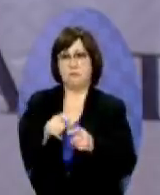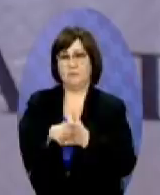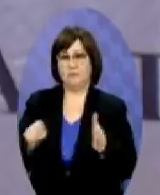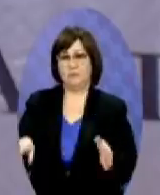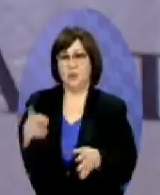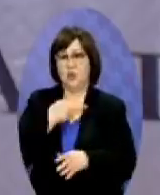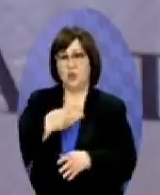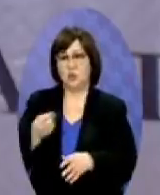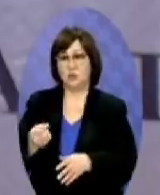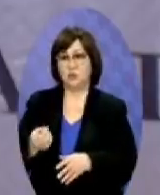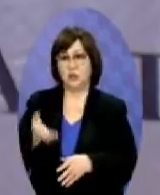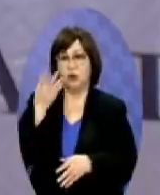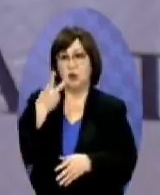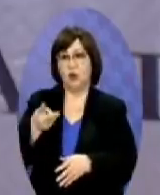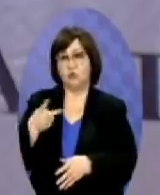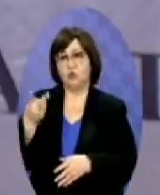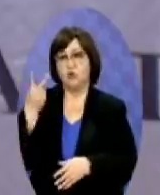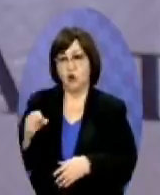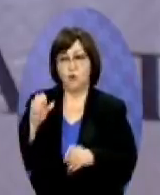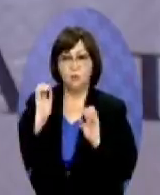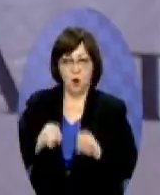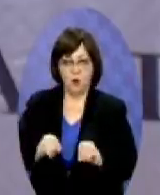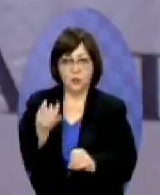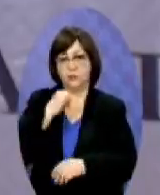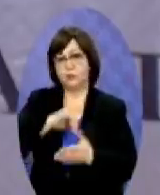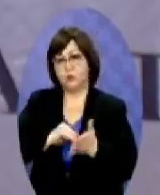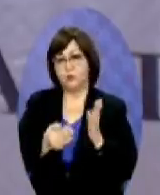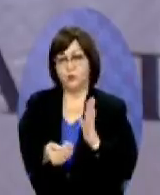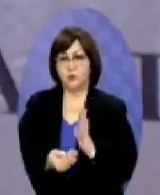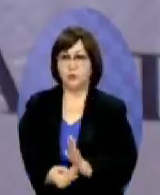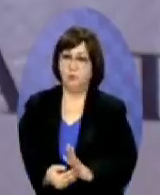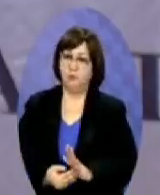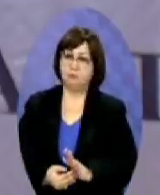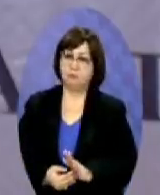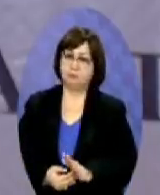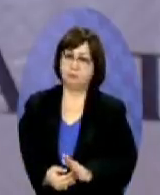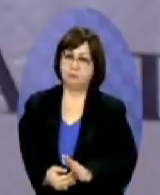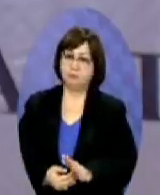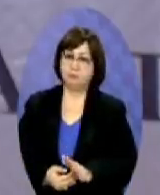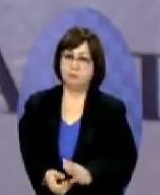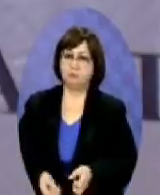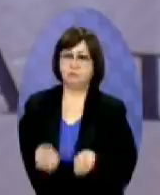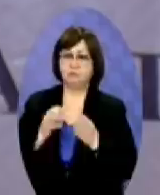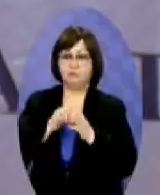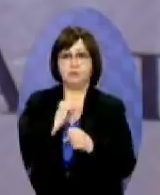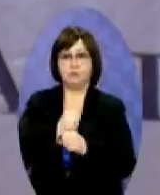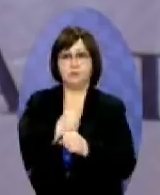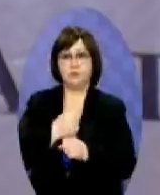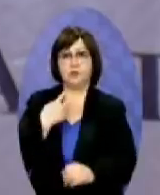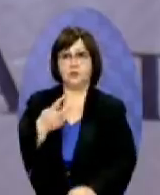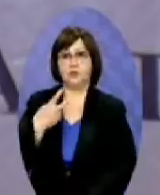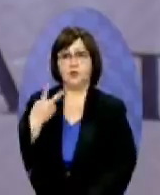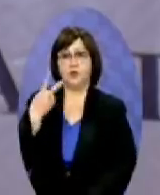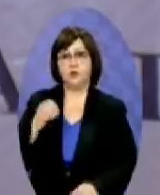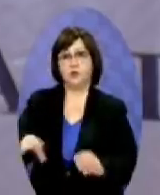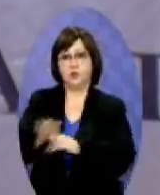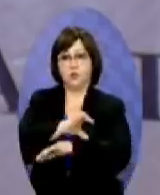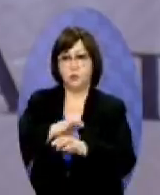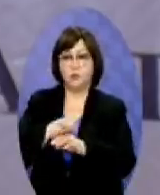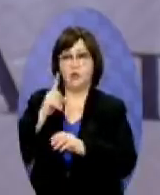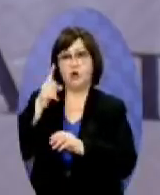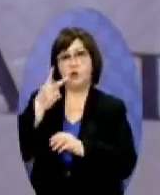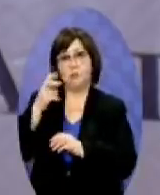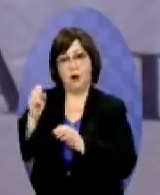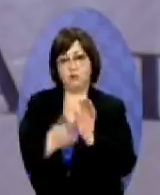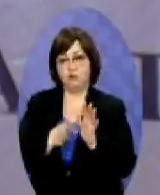гаргах 220 лүү хүрэх ийм төлөвлөгөөг бол гаргаад ажиллаж байна. За 220 сум бол 19 онд ямар ч холбогдно.